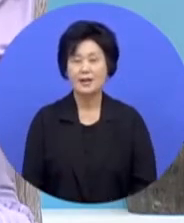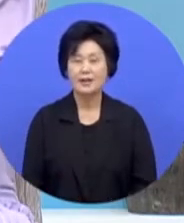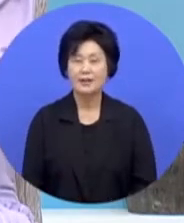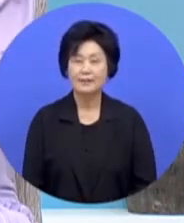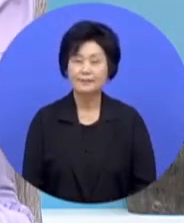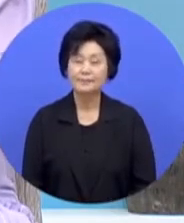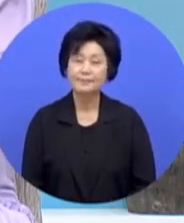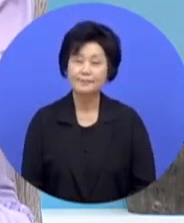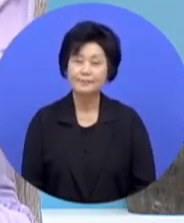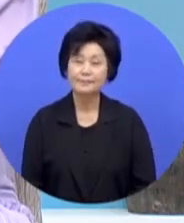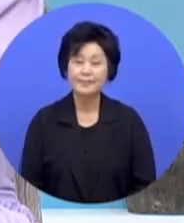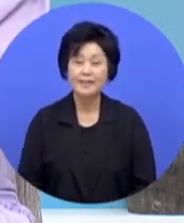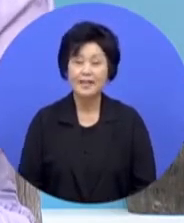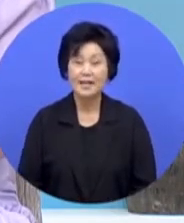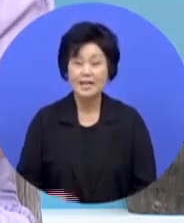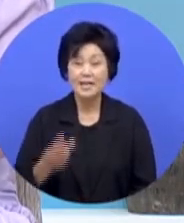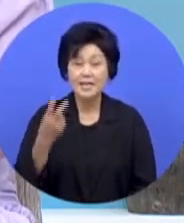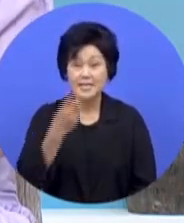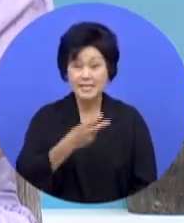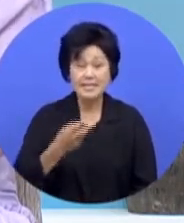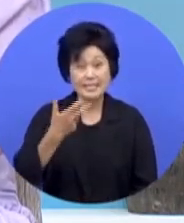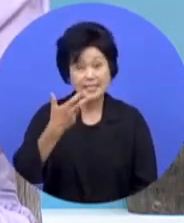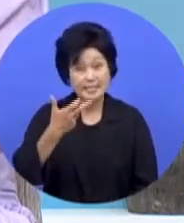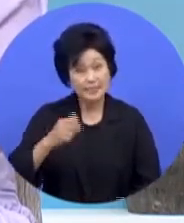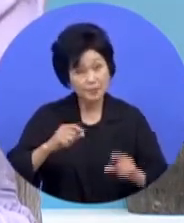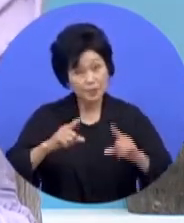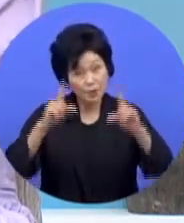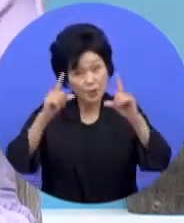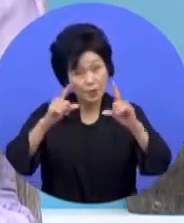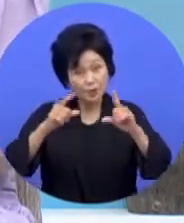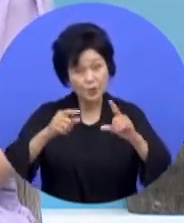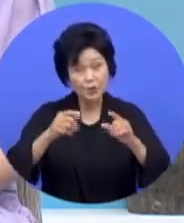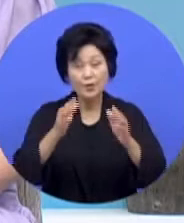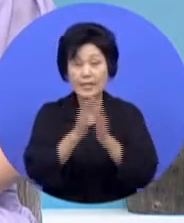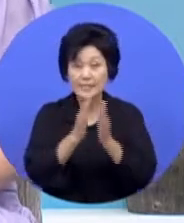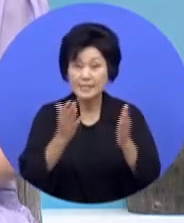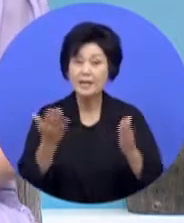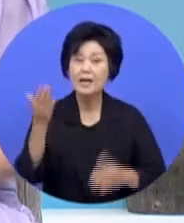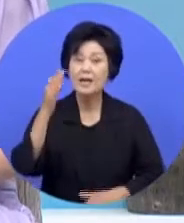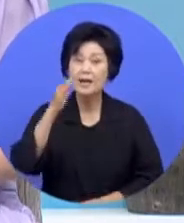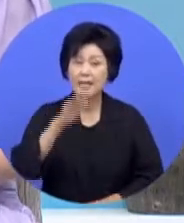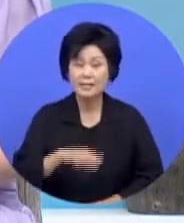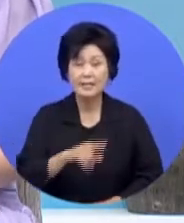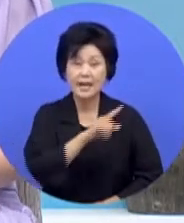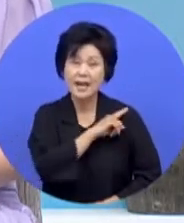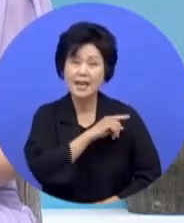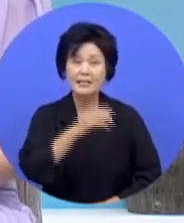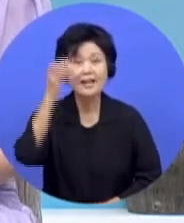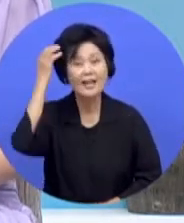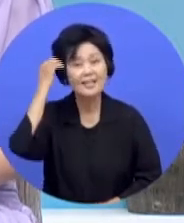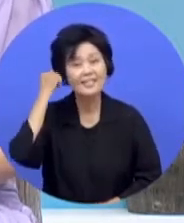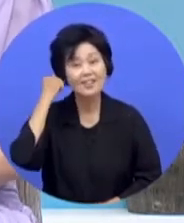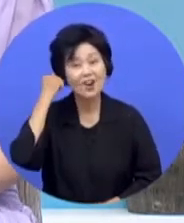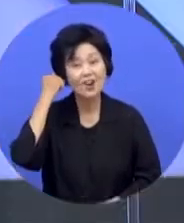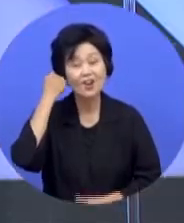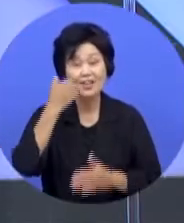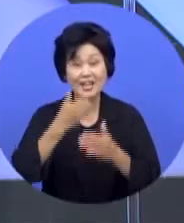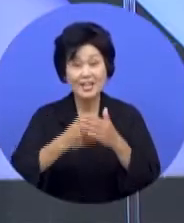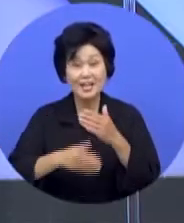뭐 2017년도니까 그렇게 긴 세월은 아니지만, 그 중에서도 가장 기억에 남는 제자 있으실 것